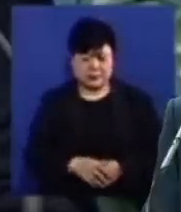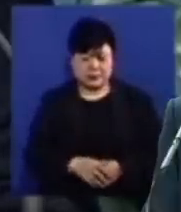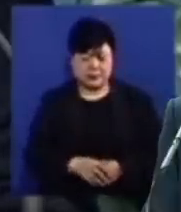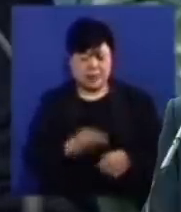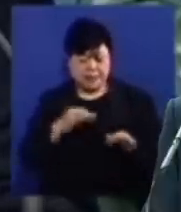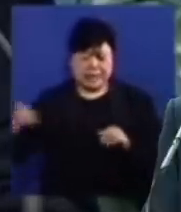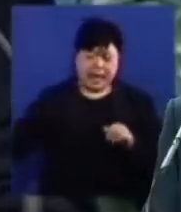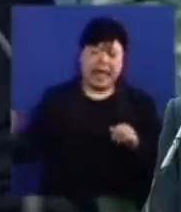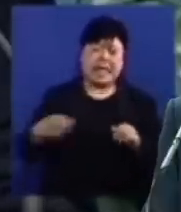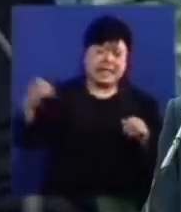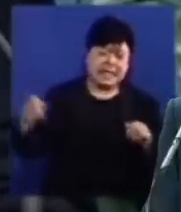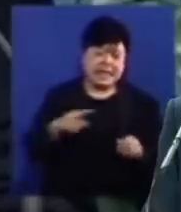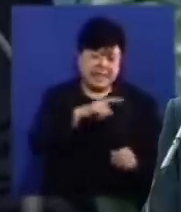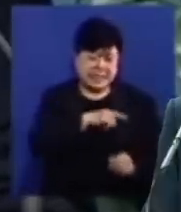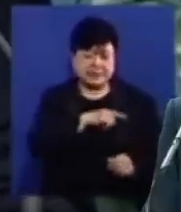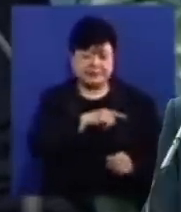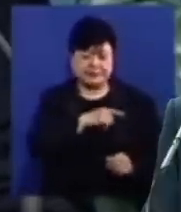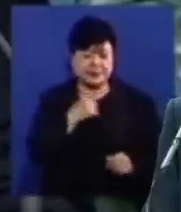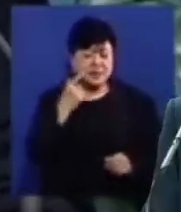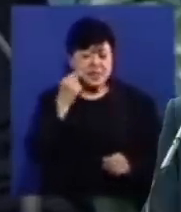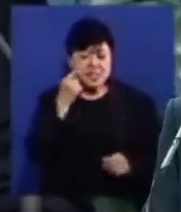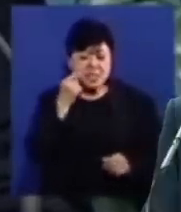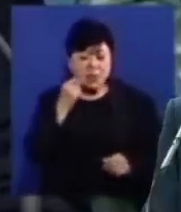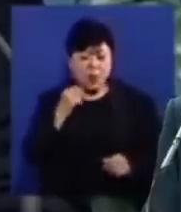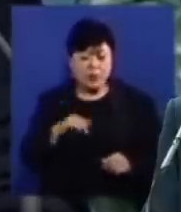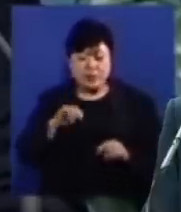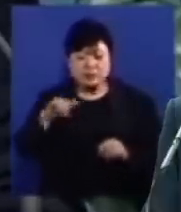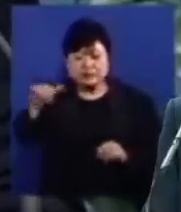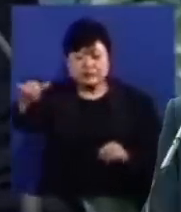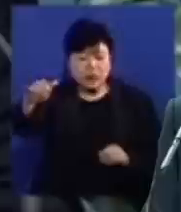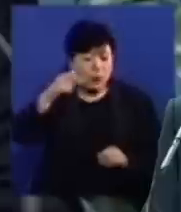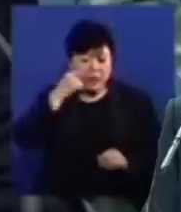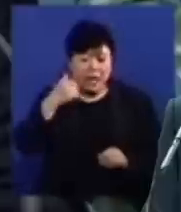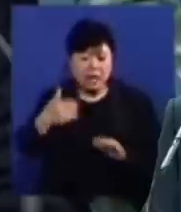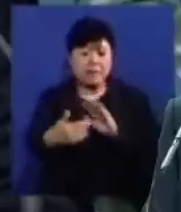허락 안 한다고. 일본 사람이 그만치면 헤일을 두려워하기 때문인 것입니다.